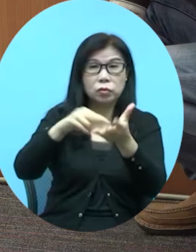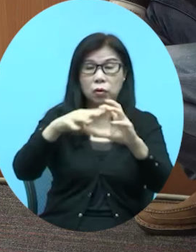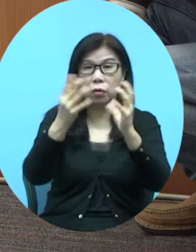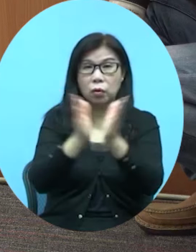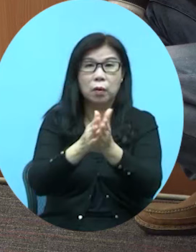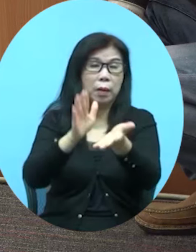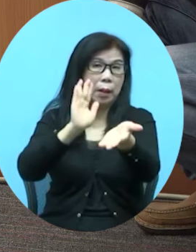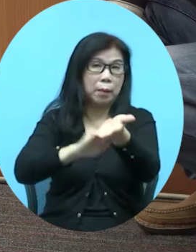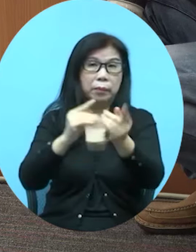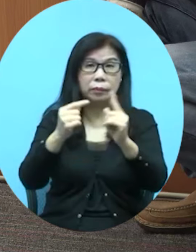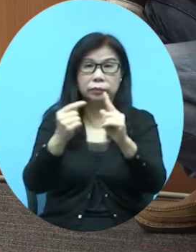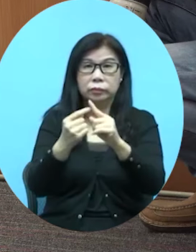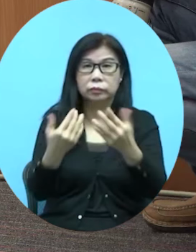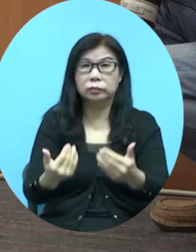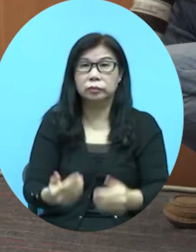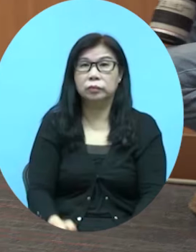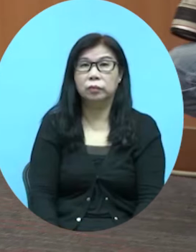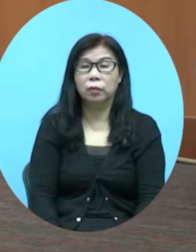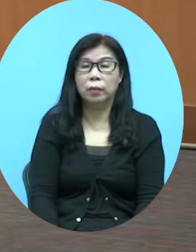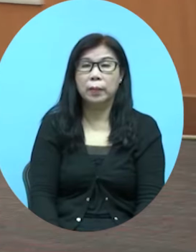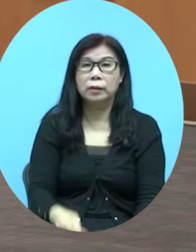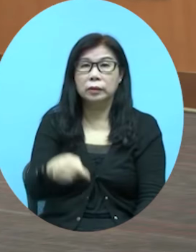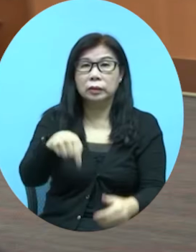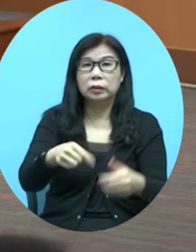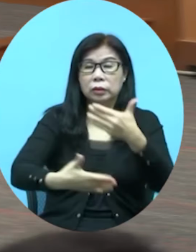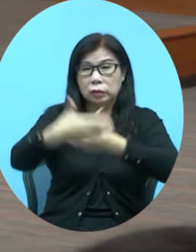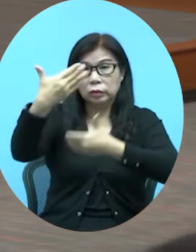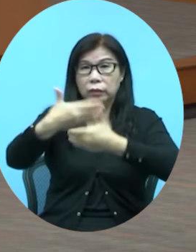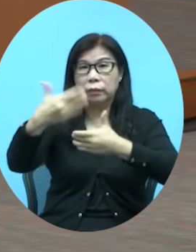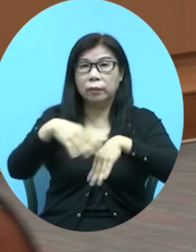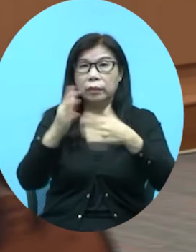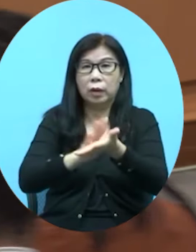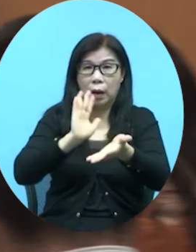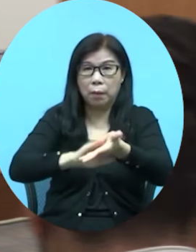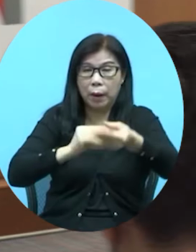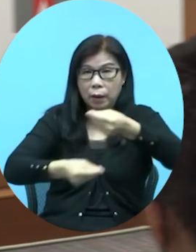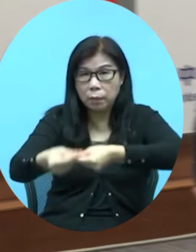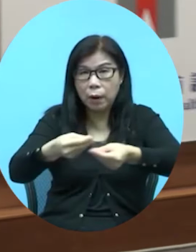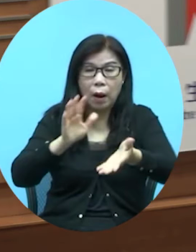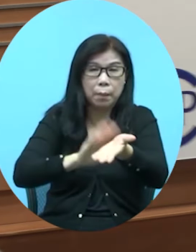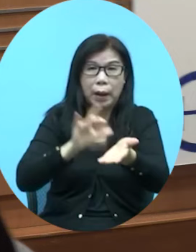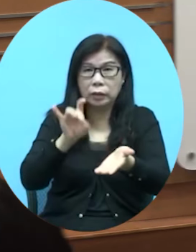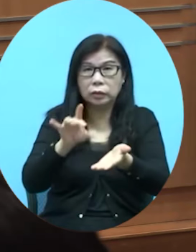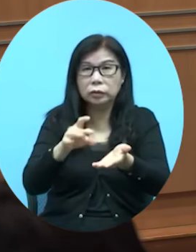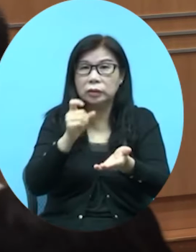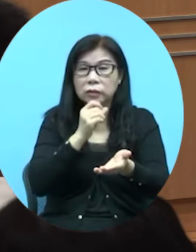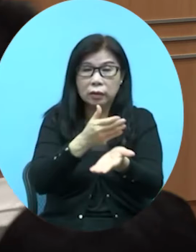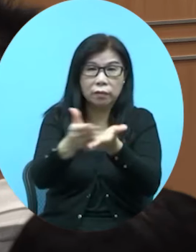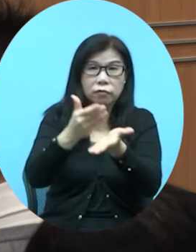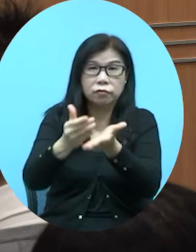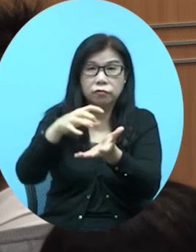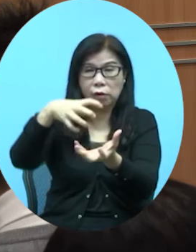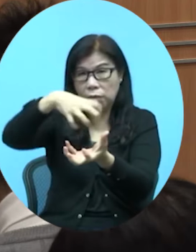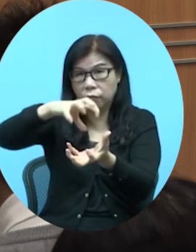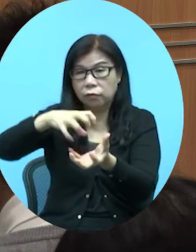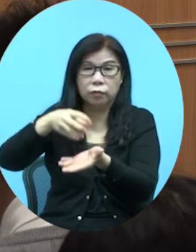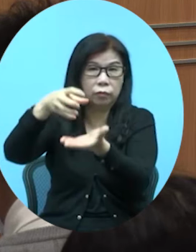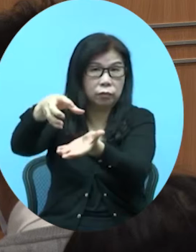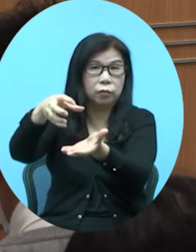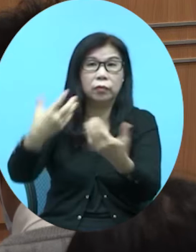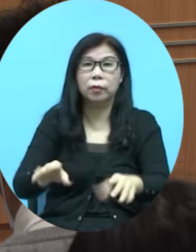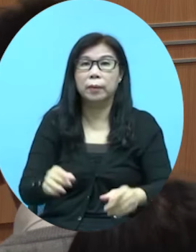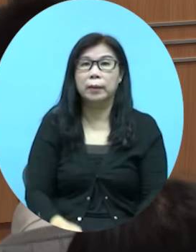者就是将这个在大厦播毒就是CHB会否去那里派进呢另外就是想